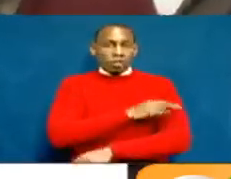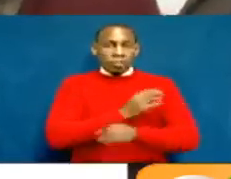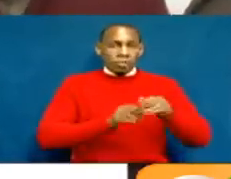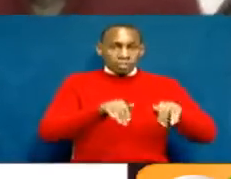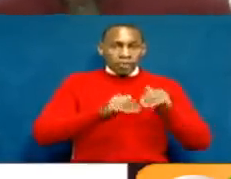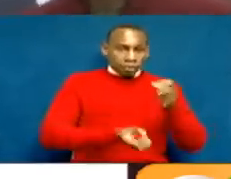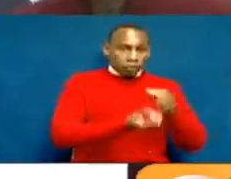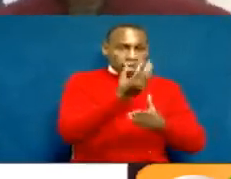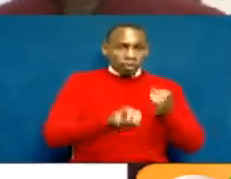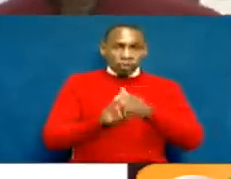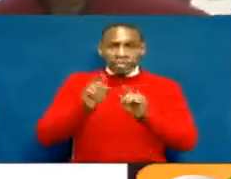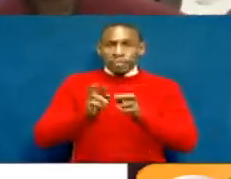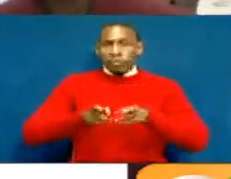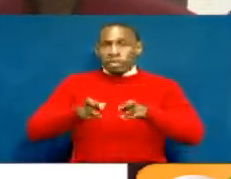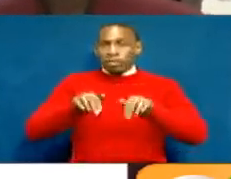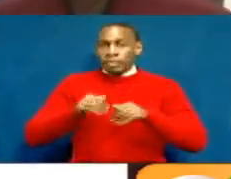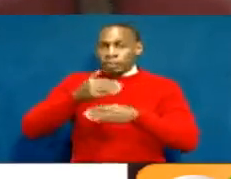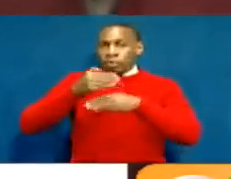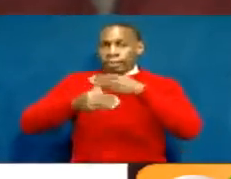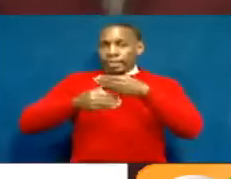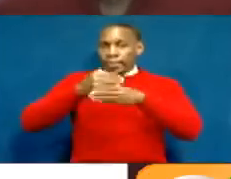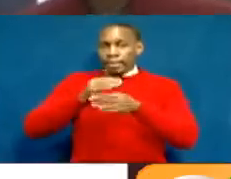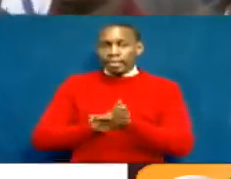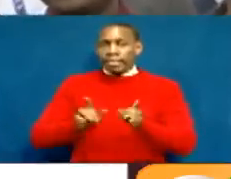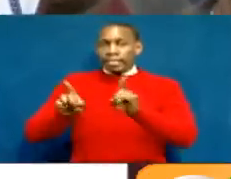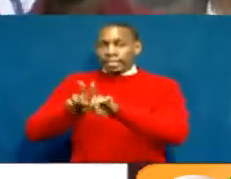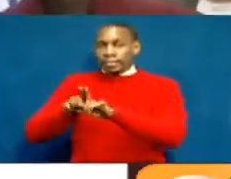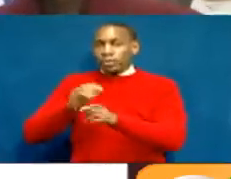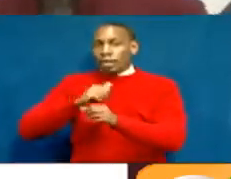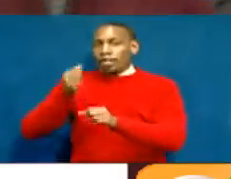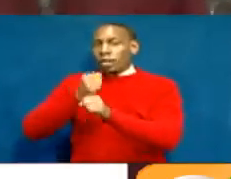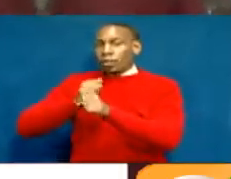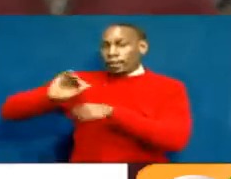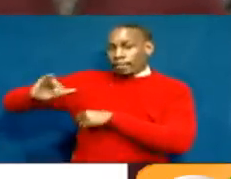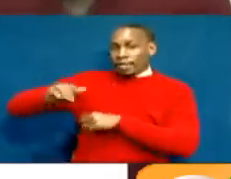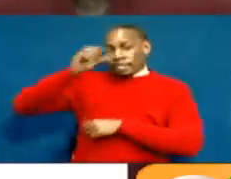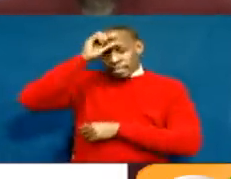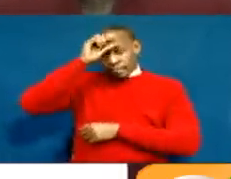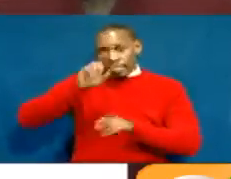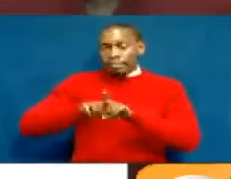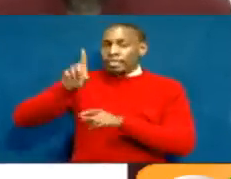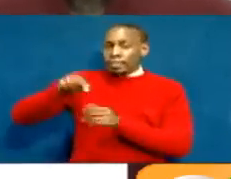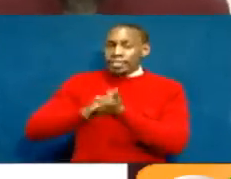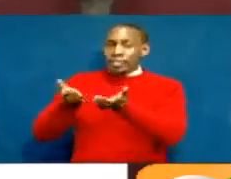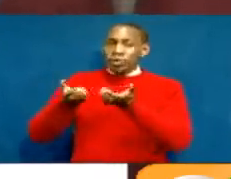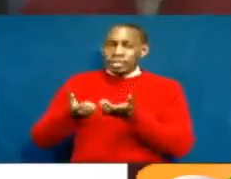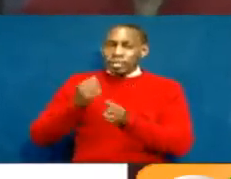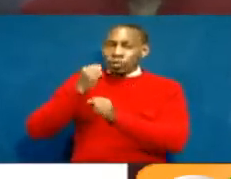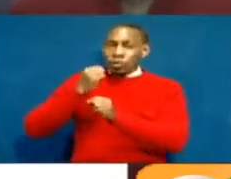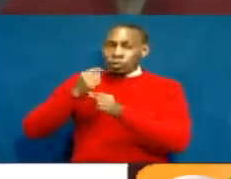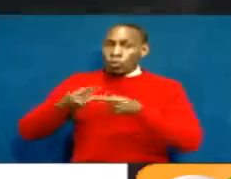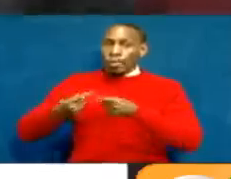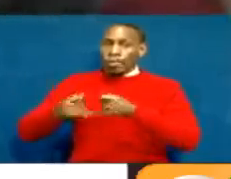kufunguliwa. Bado kuna barabara za kujengwa. Bado kuna kazi nyingi za serikali ambazo zinatakikana